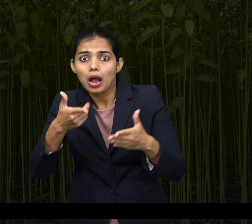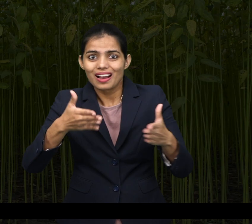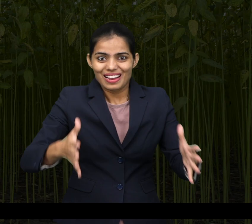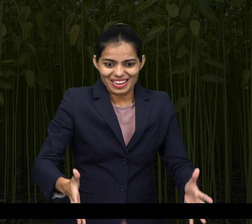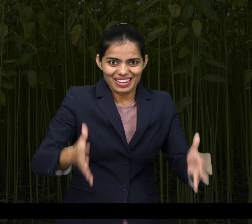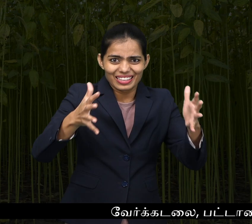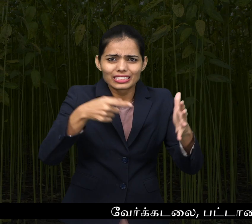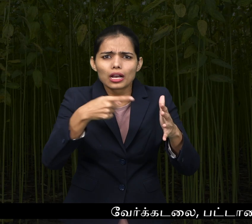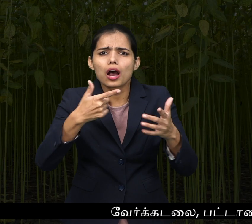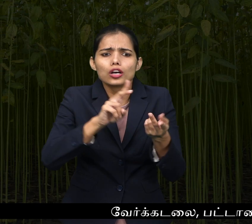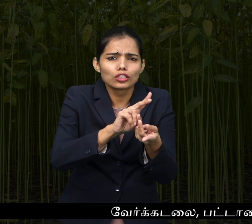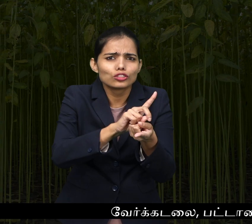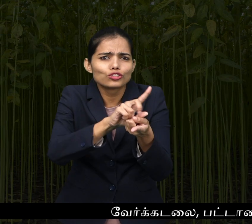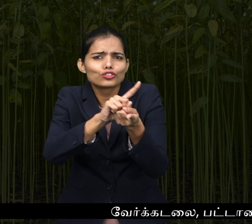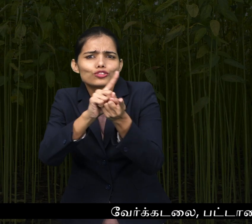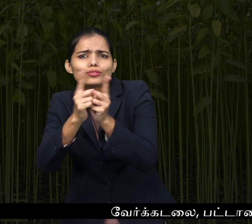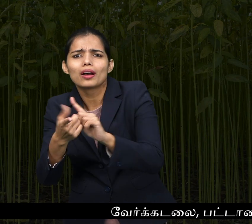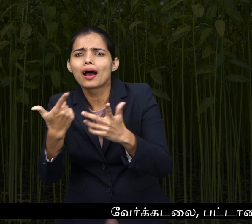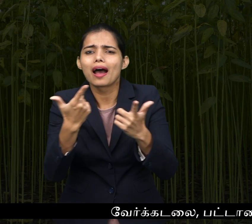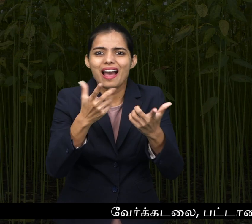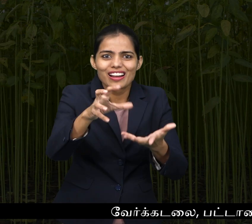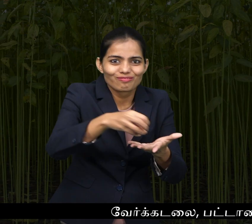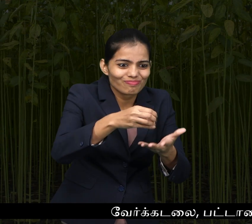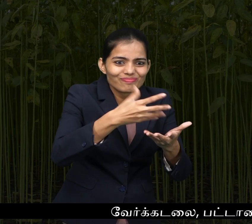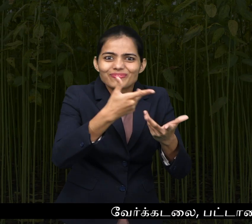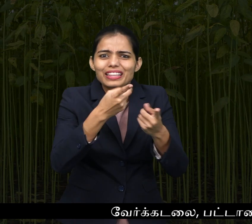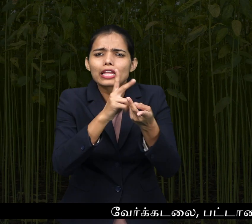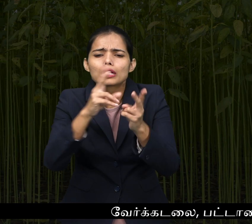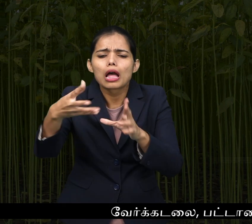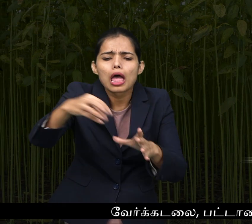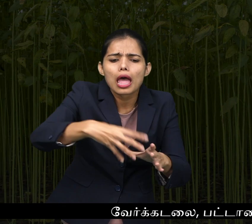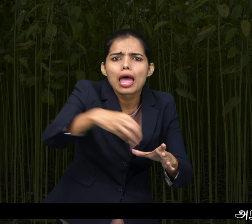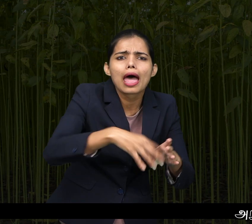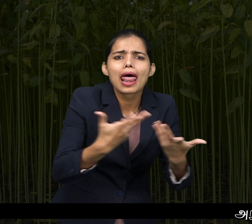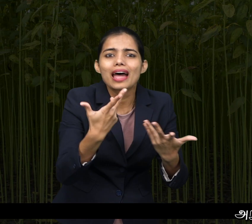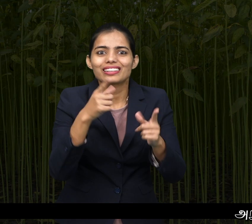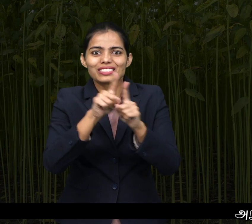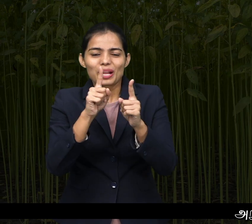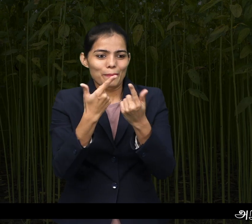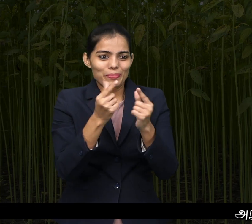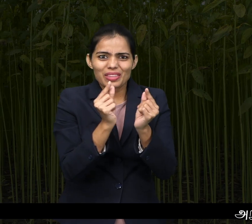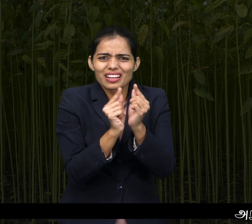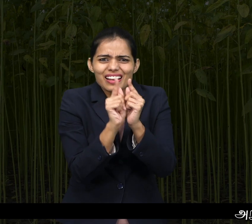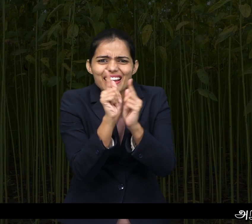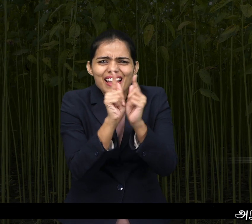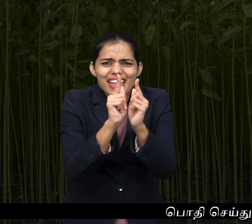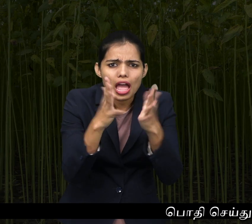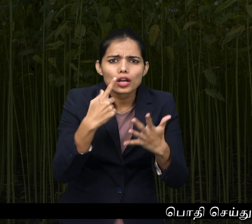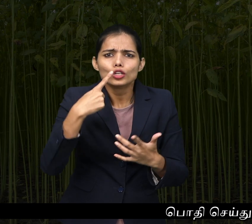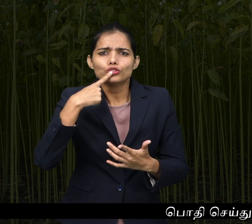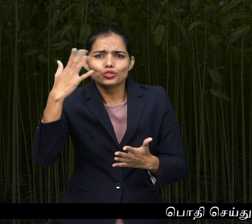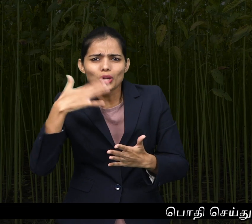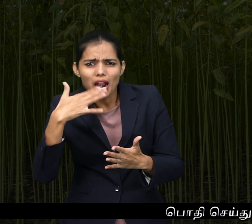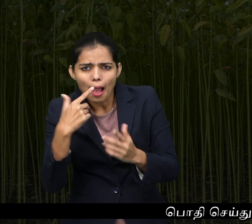மிளகாய், வேர்க்கடலை, பட்டாணி மற்றும் பிற வணிக பயிர்களின் அறுவடைகளை